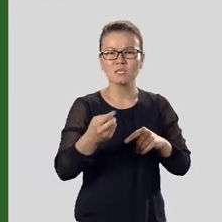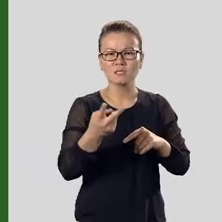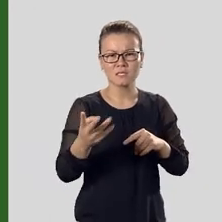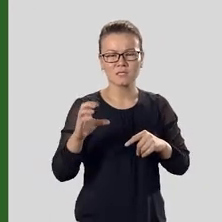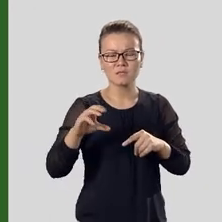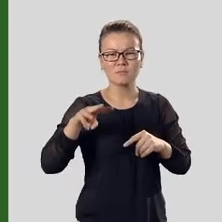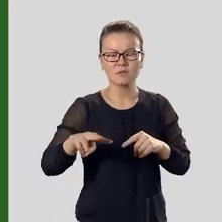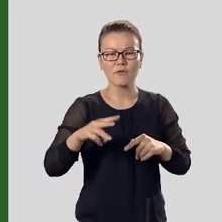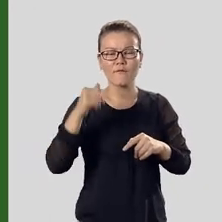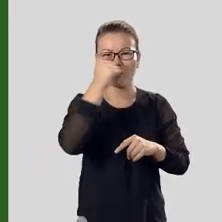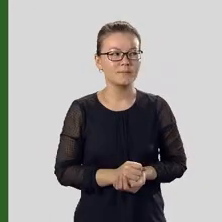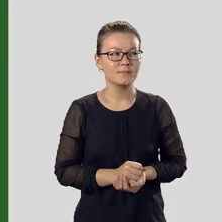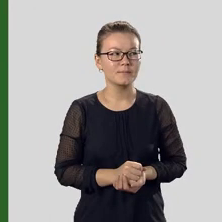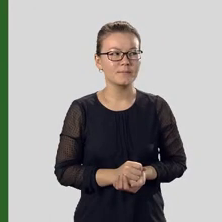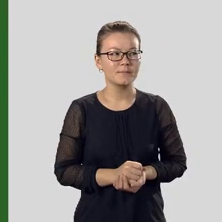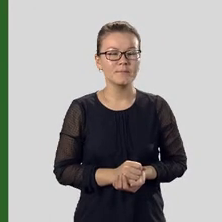год.